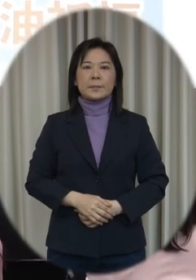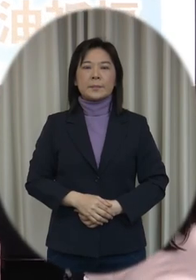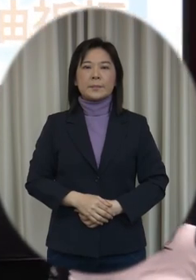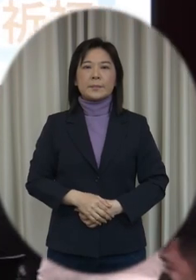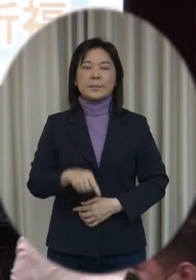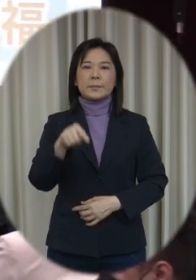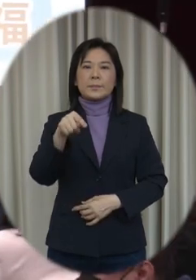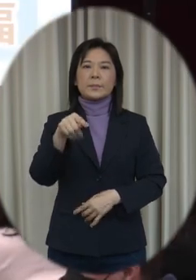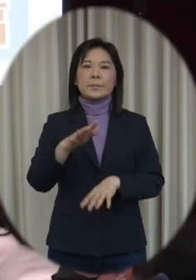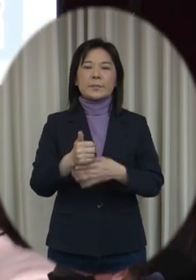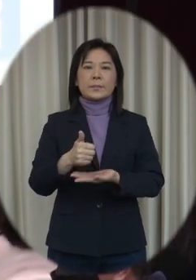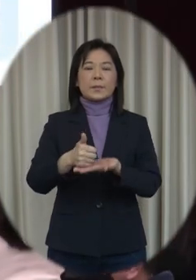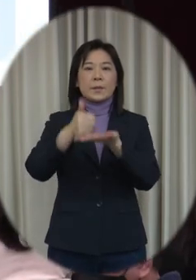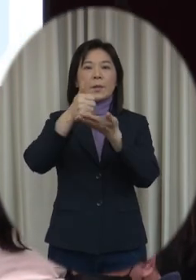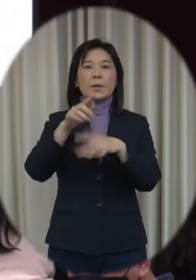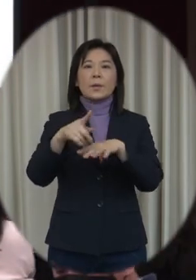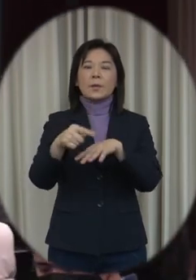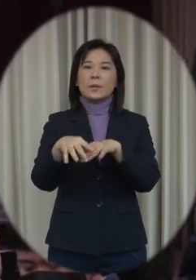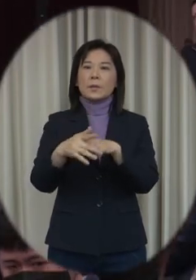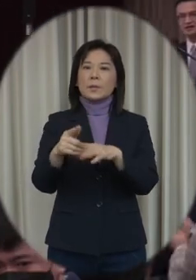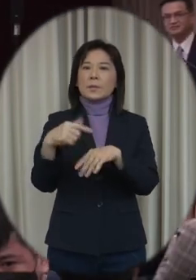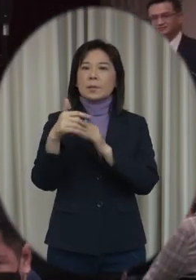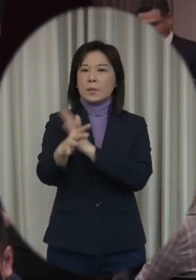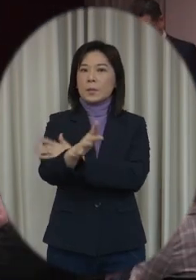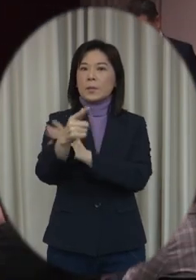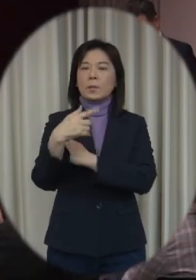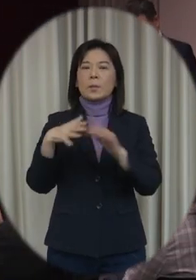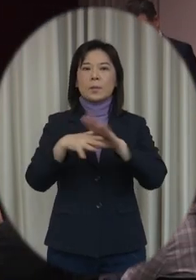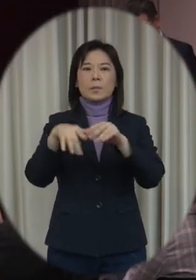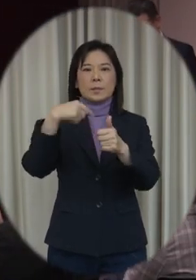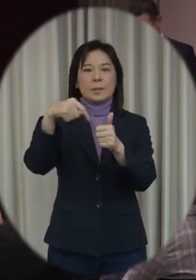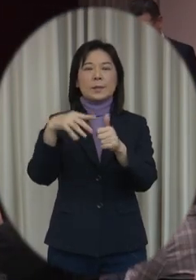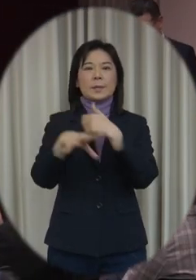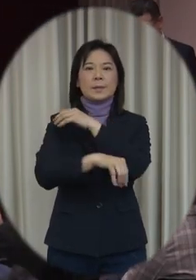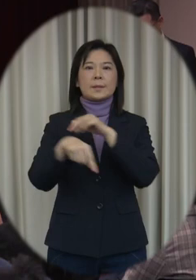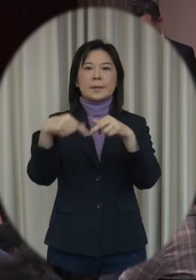崇友文教基金会唐秋林执行长、